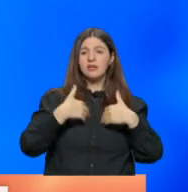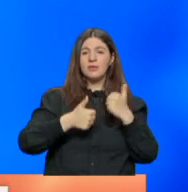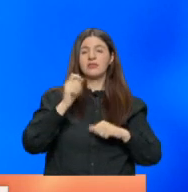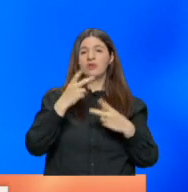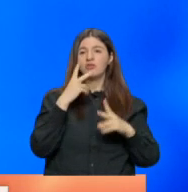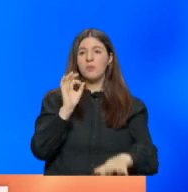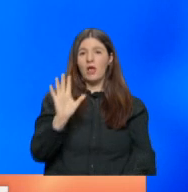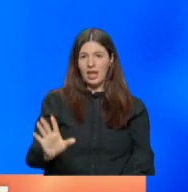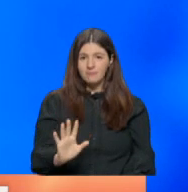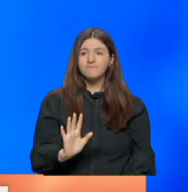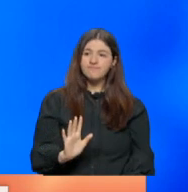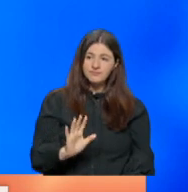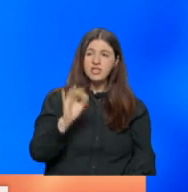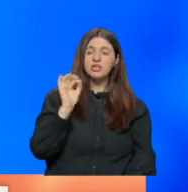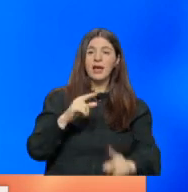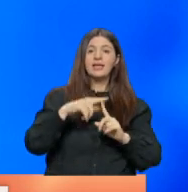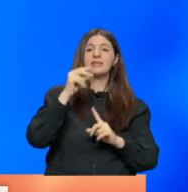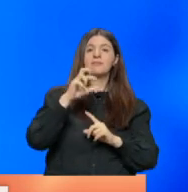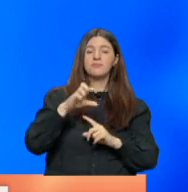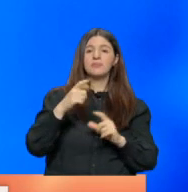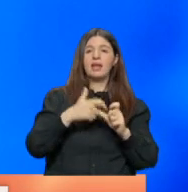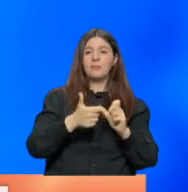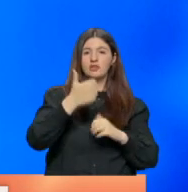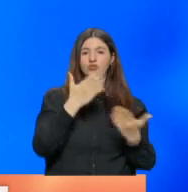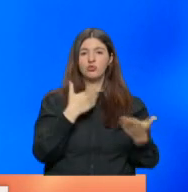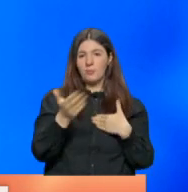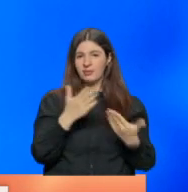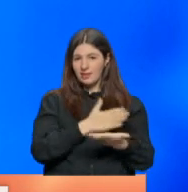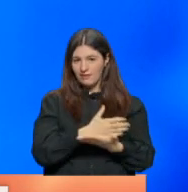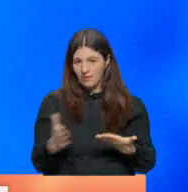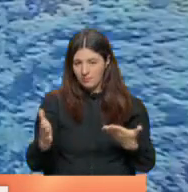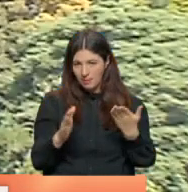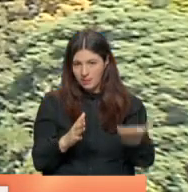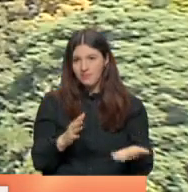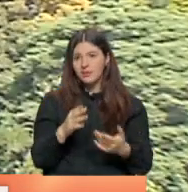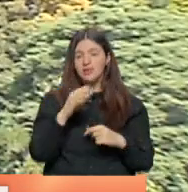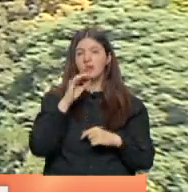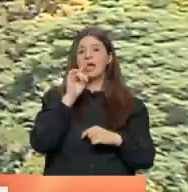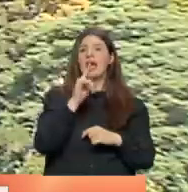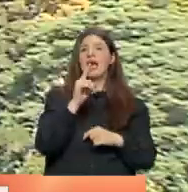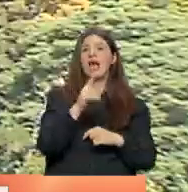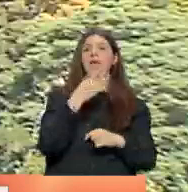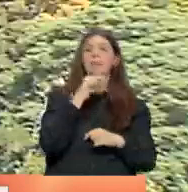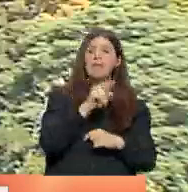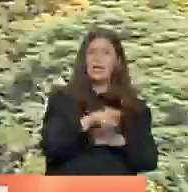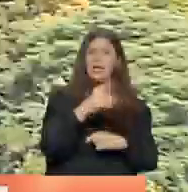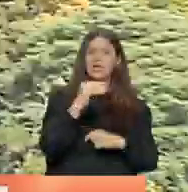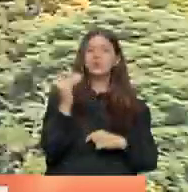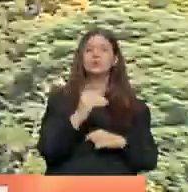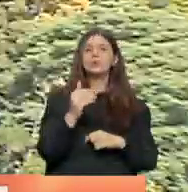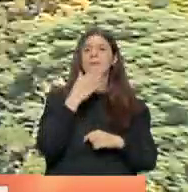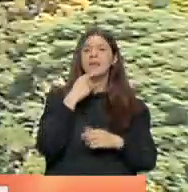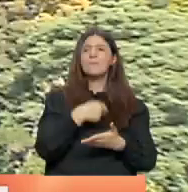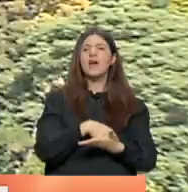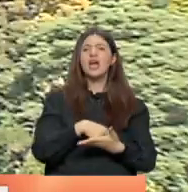olduğu açıklama bu. Şimdi TİP Genel Başkanı Erkan Baş'la sohbetimize devam etmeden önce, emekliler, en düşük